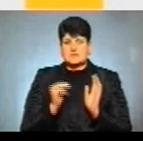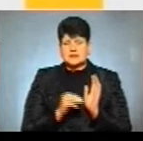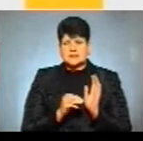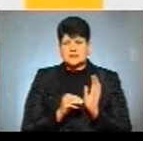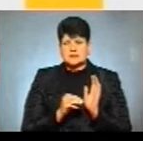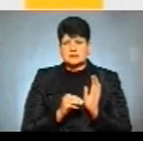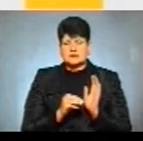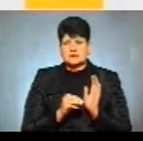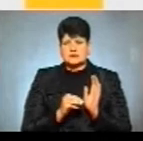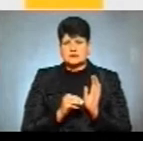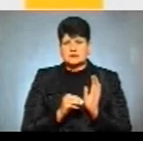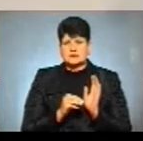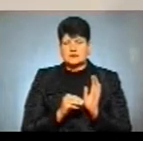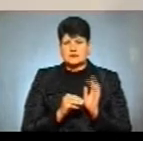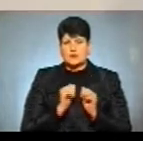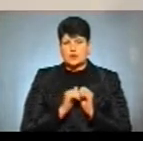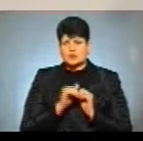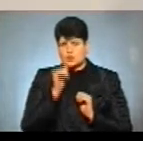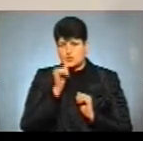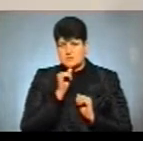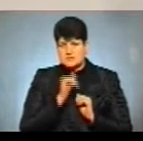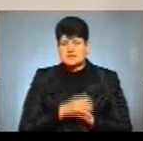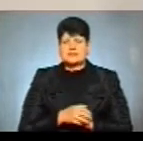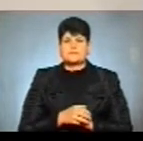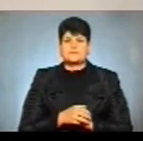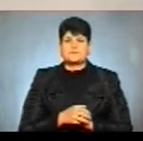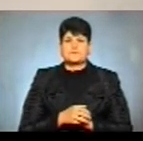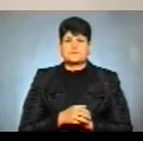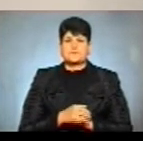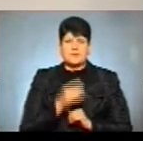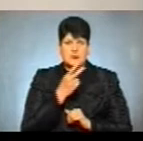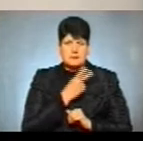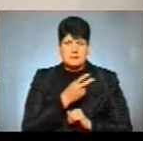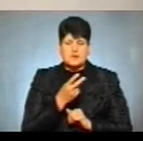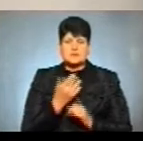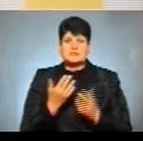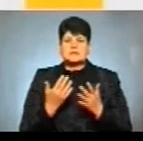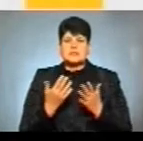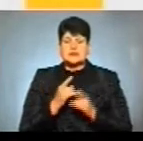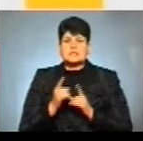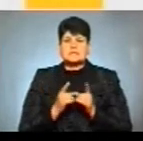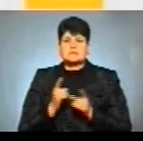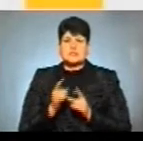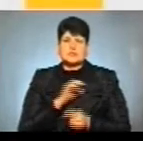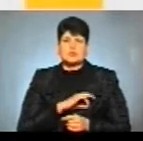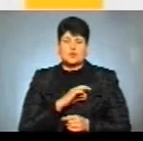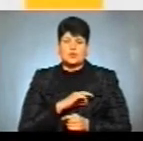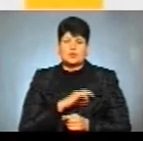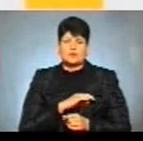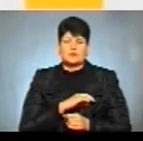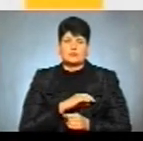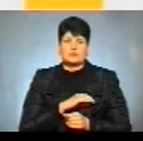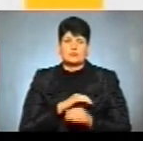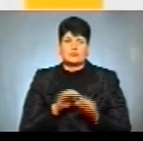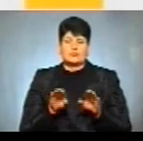тисяч, тисяч щомісяця. І от бачимо, наскільки змінилися доходи